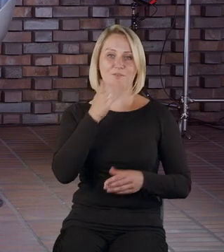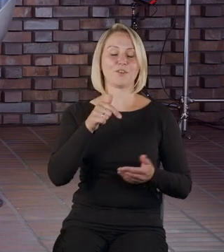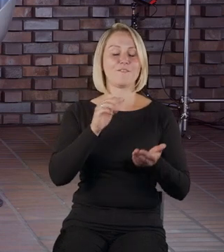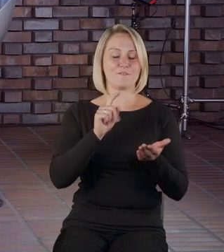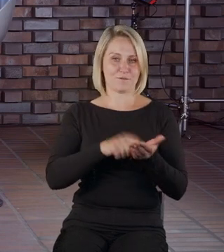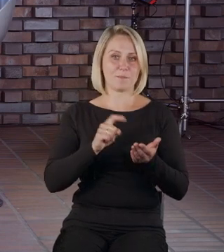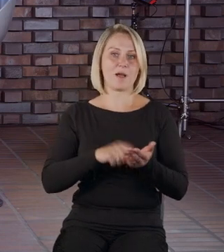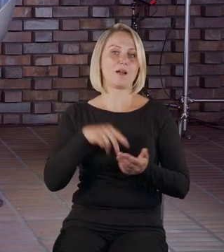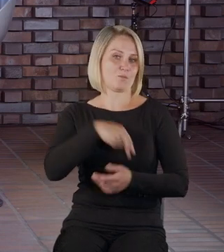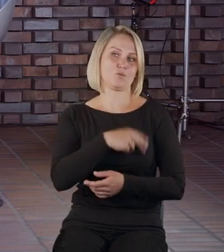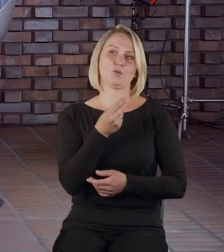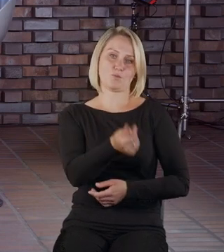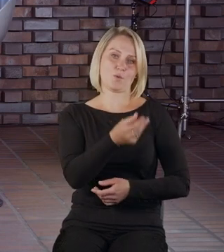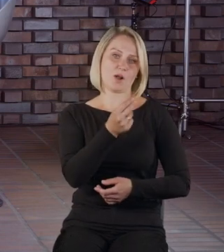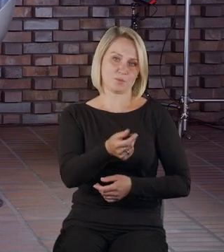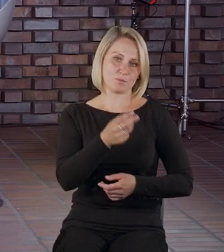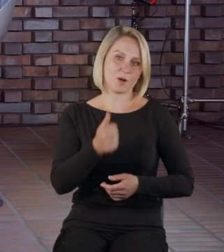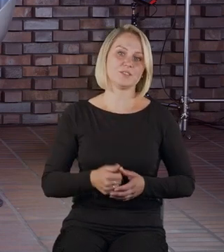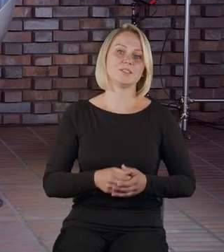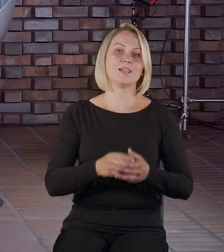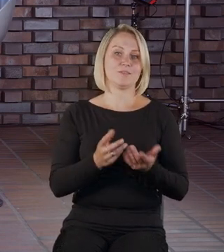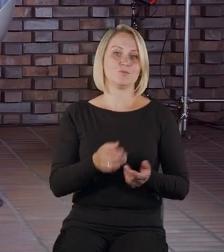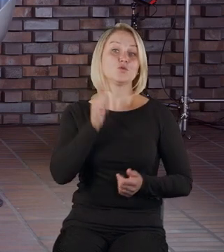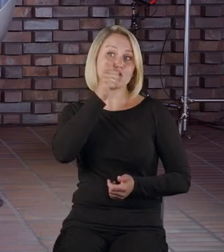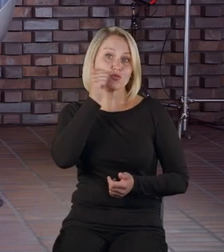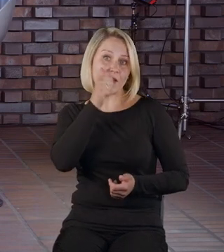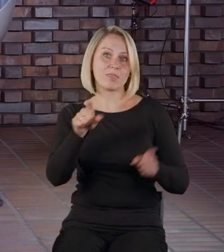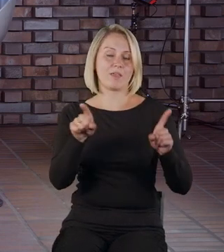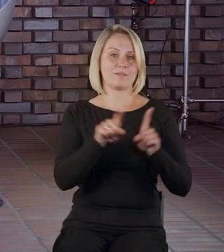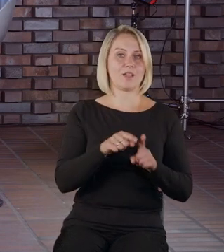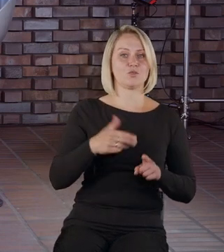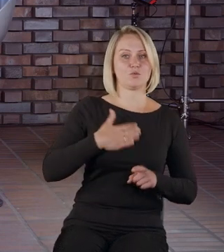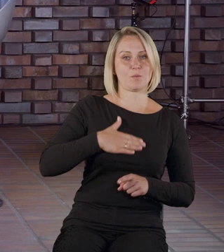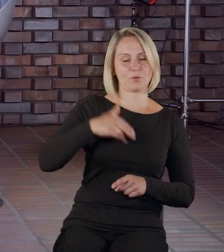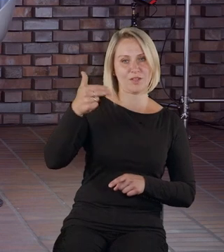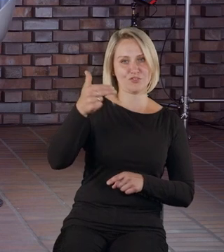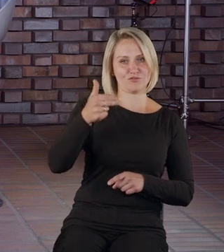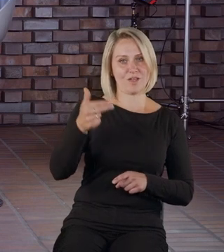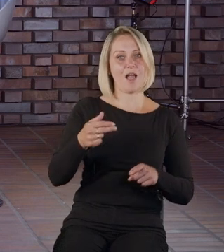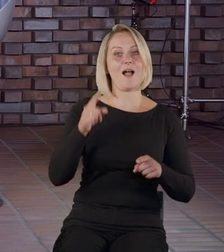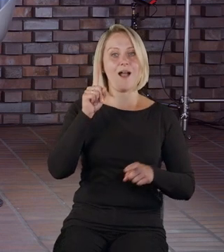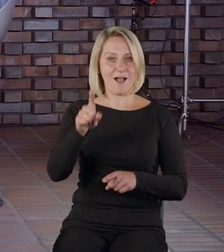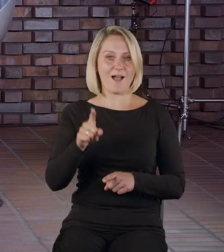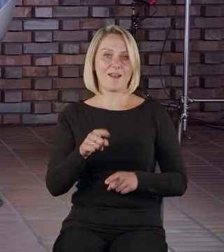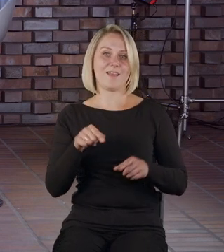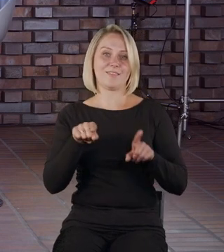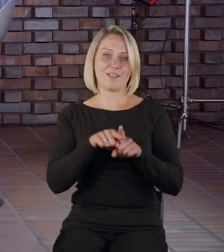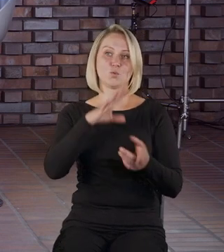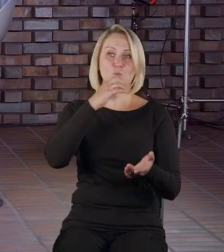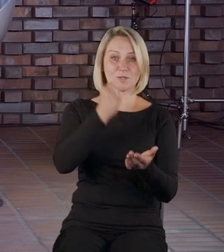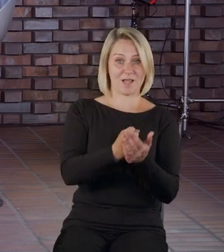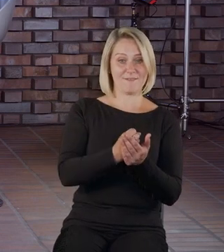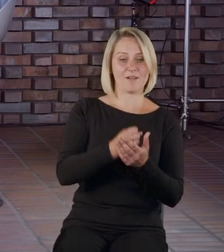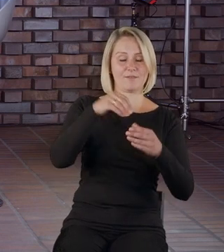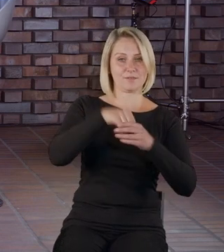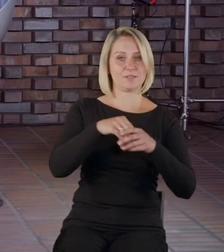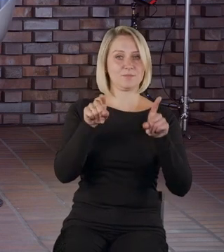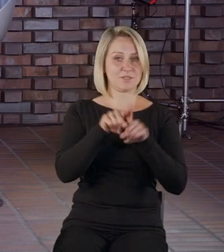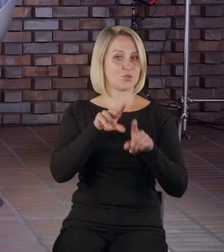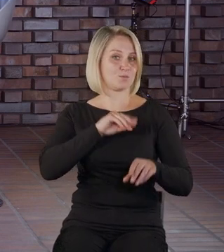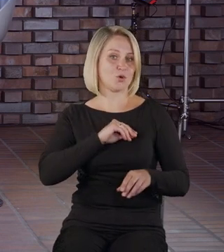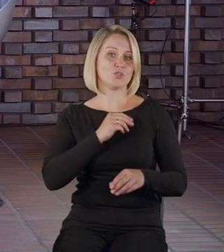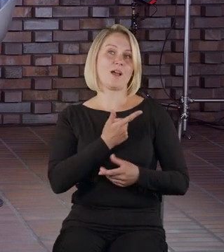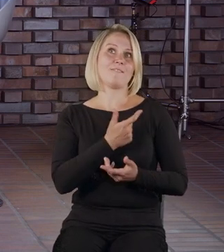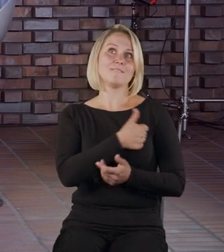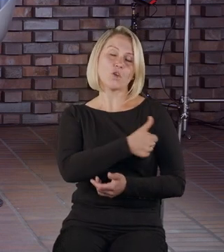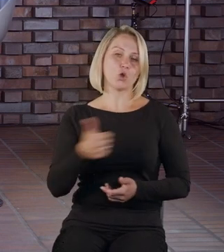cudzoziemcy powinni ponosić opłatę zarówno za studia stacjonarne, jak i za studia niestacjonarne. Ale szczęśliwie ta sama ustawa przewiduje szereg takich